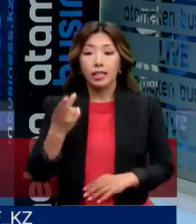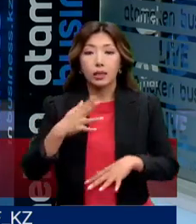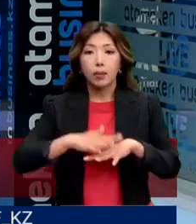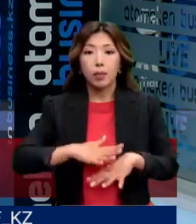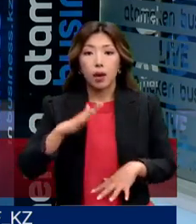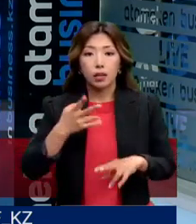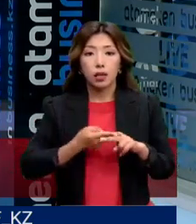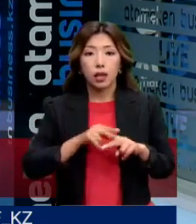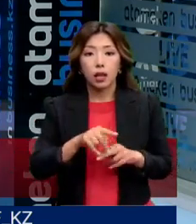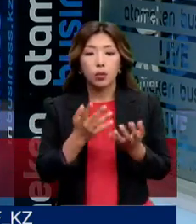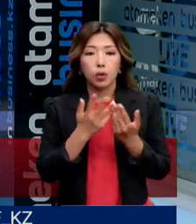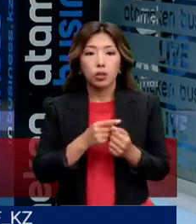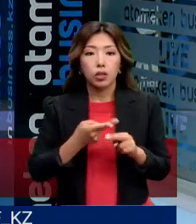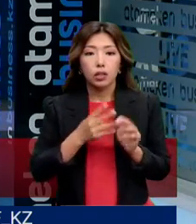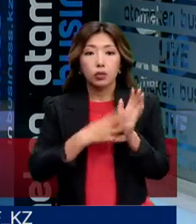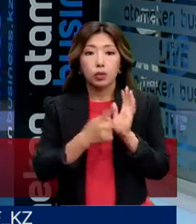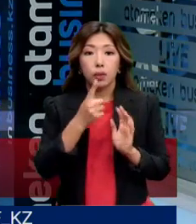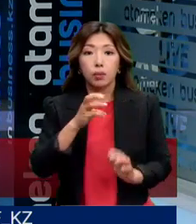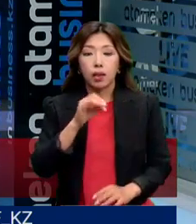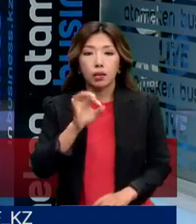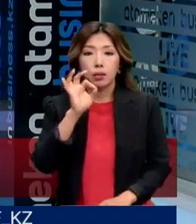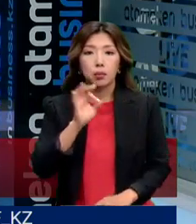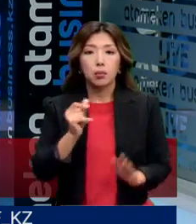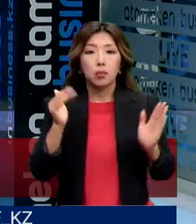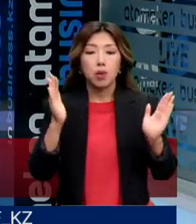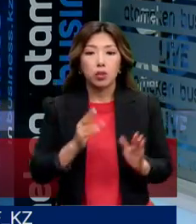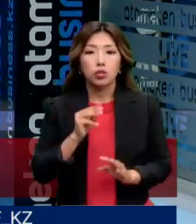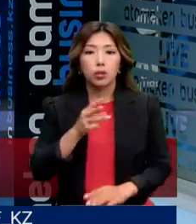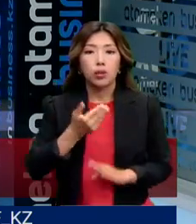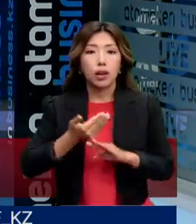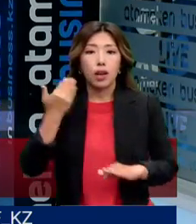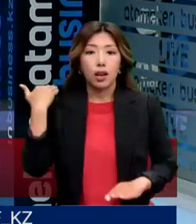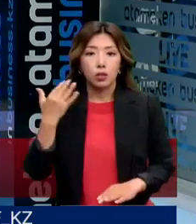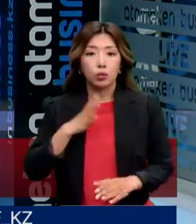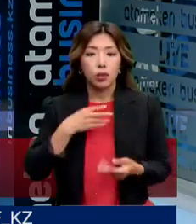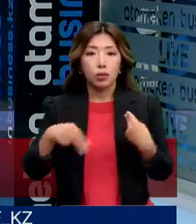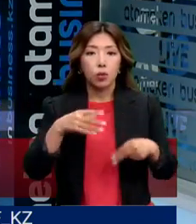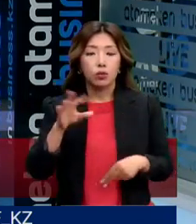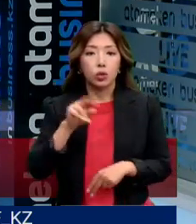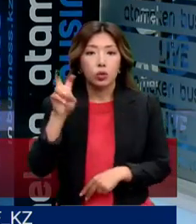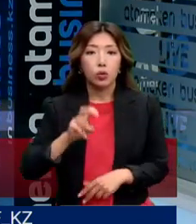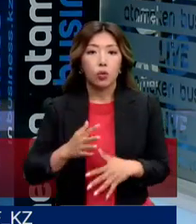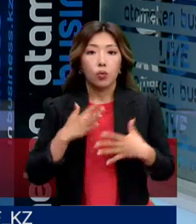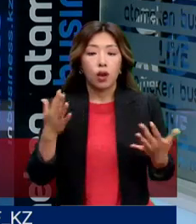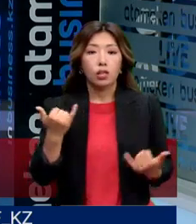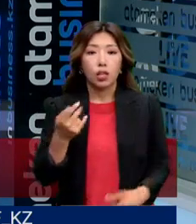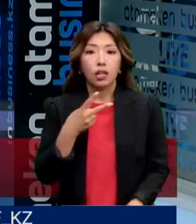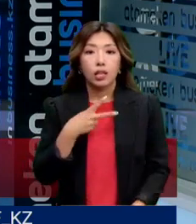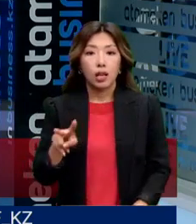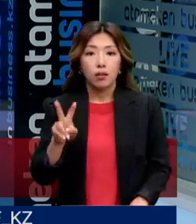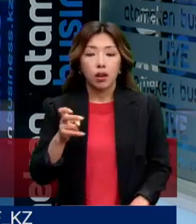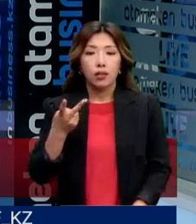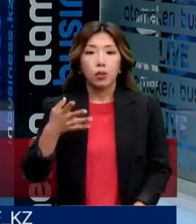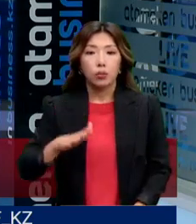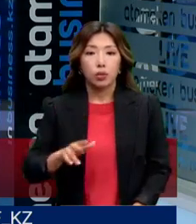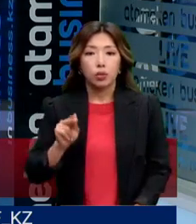объем ниже почти в 3 раза, чем месяцем ранее. Самой востребованной валютой в очередной раз стал, конечно, доллар, а вот евро уступил 2-е место